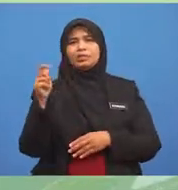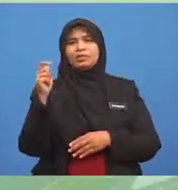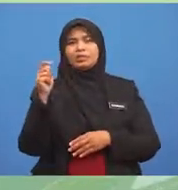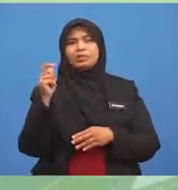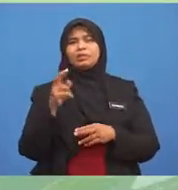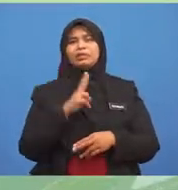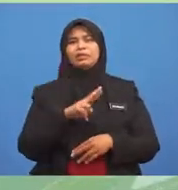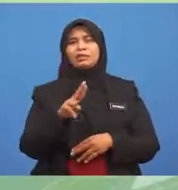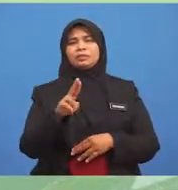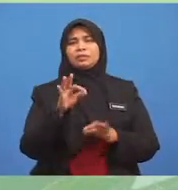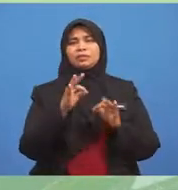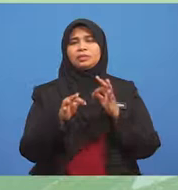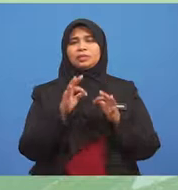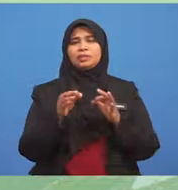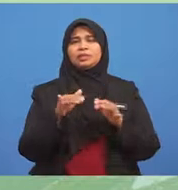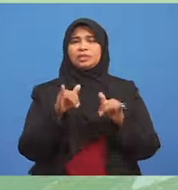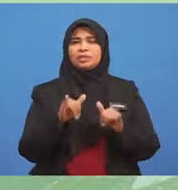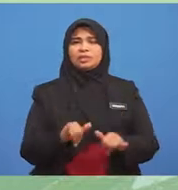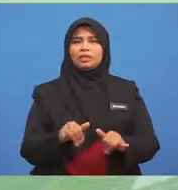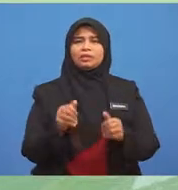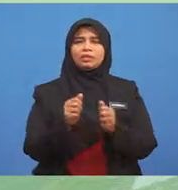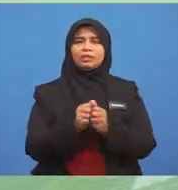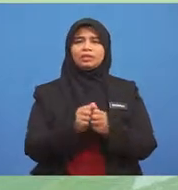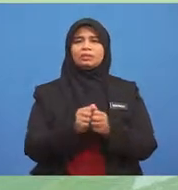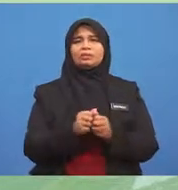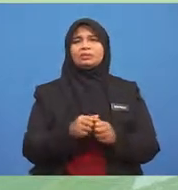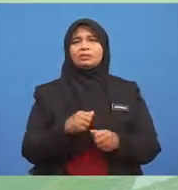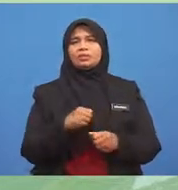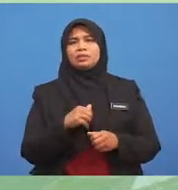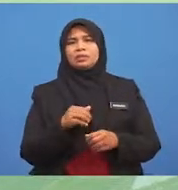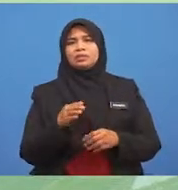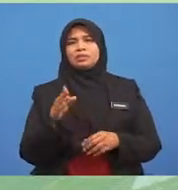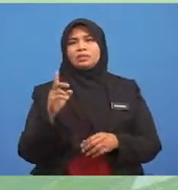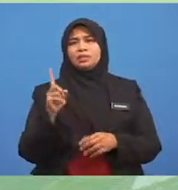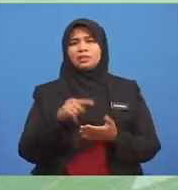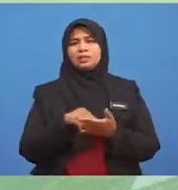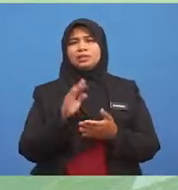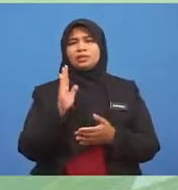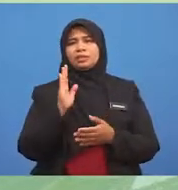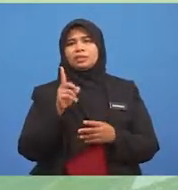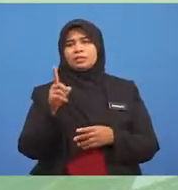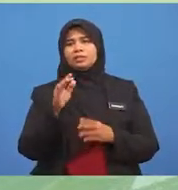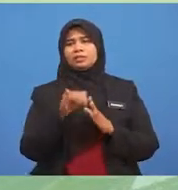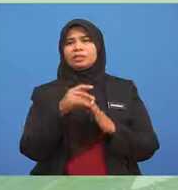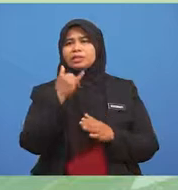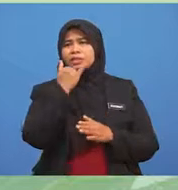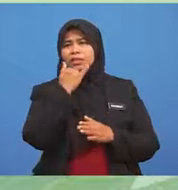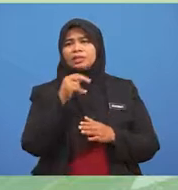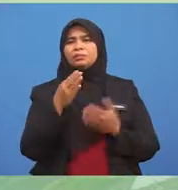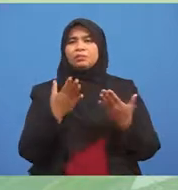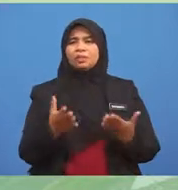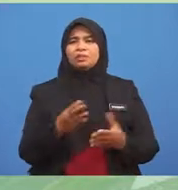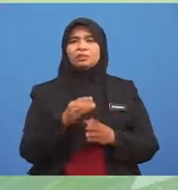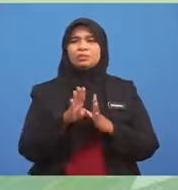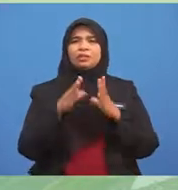agama. Sekiranya ditinggalkan dengan sengaja, hal ini merupakan satu kesalahan berat dan